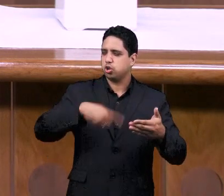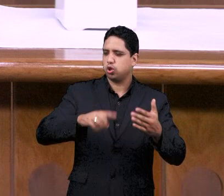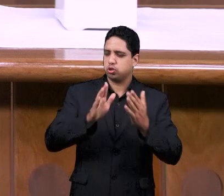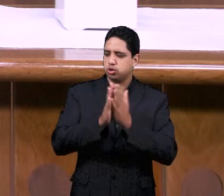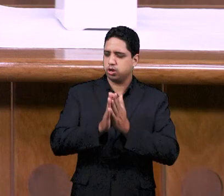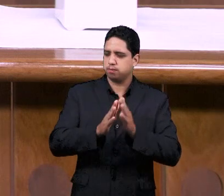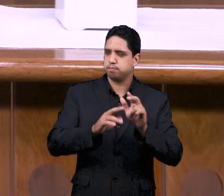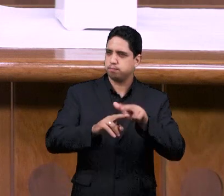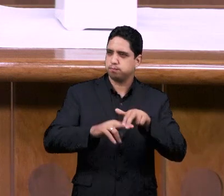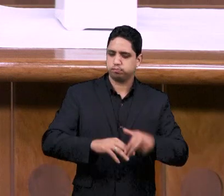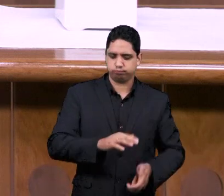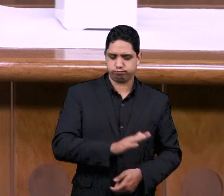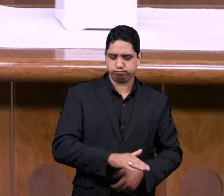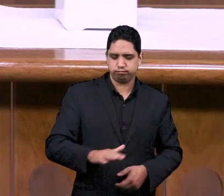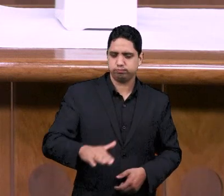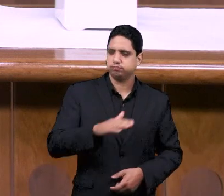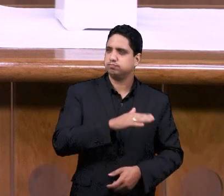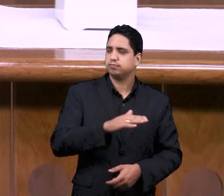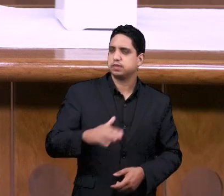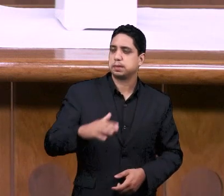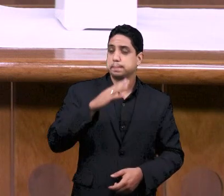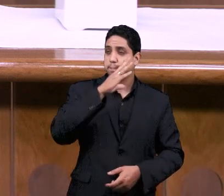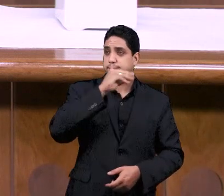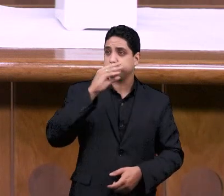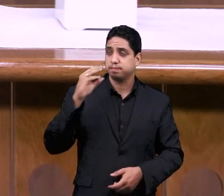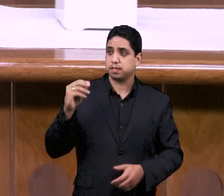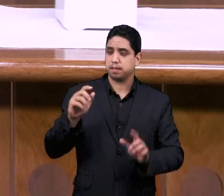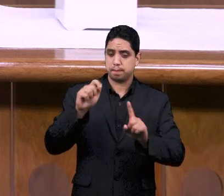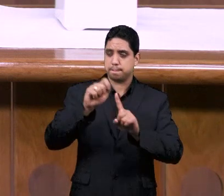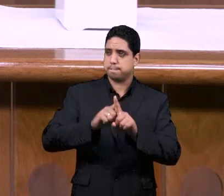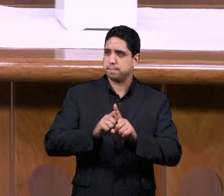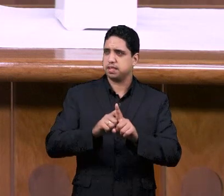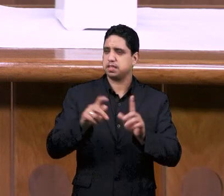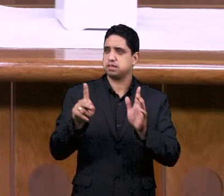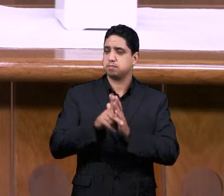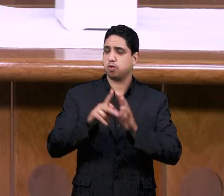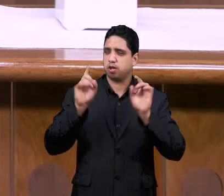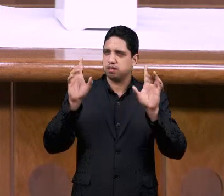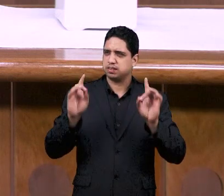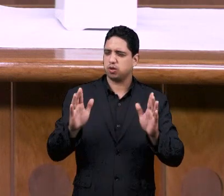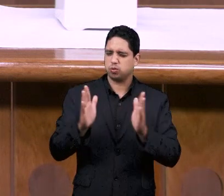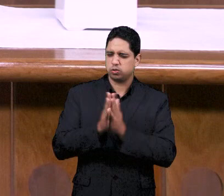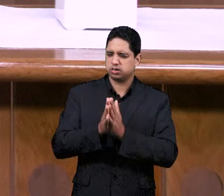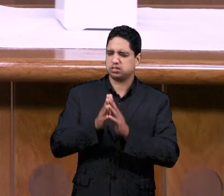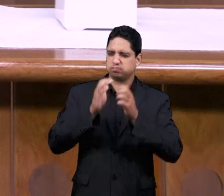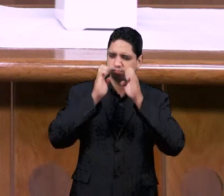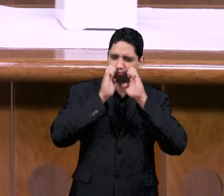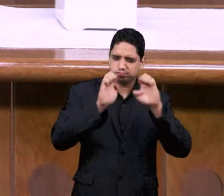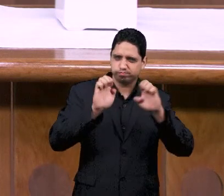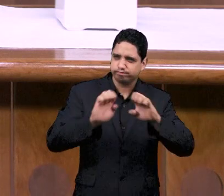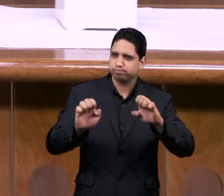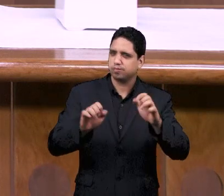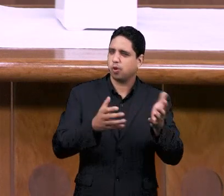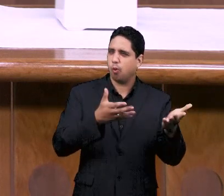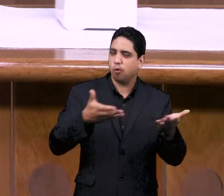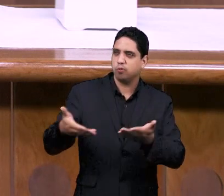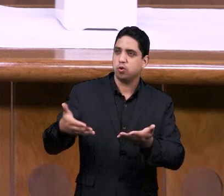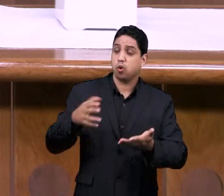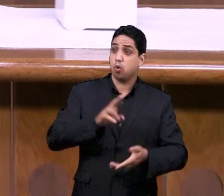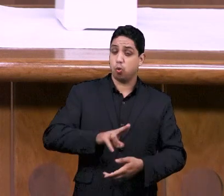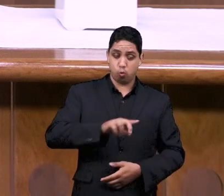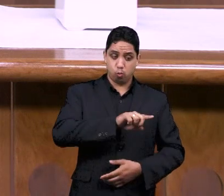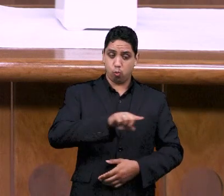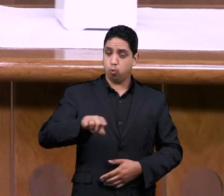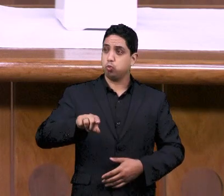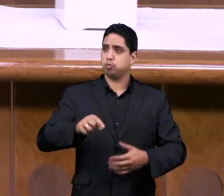notre enfant, intermédiaire et adolescent, un mois spécial d'intercession, d'évangélisation. Utilise tes